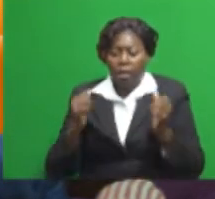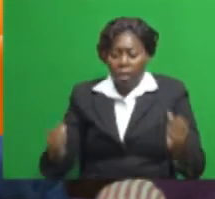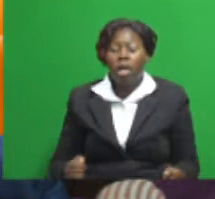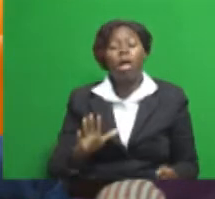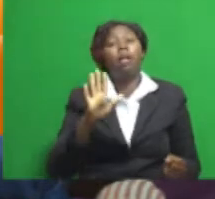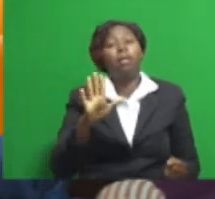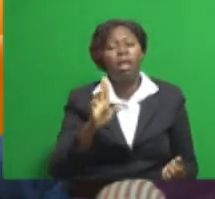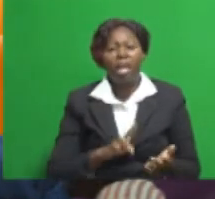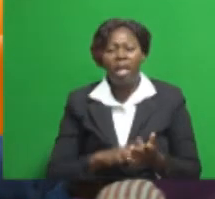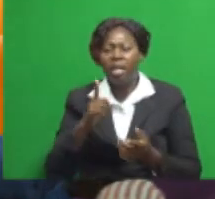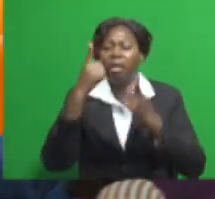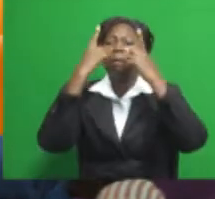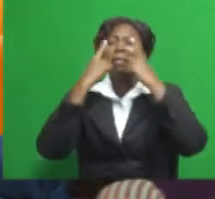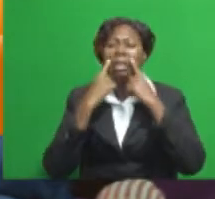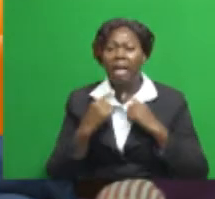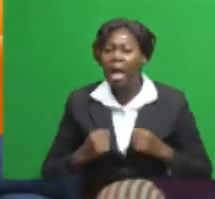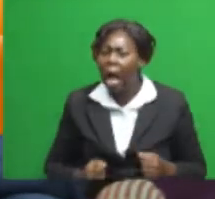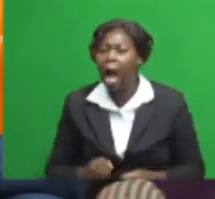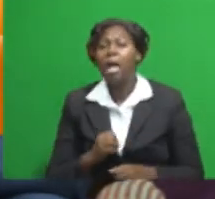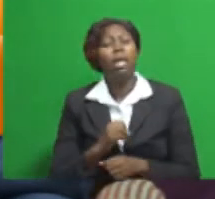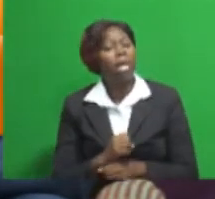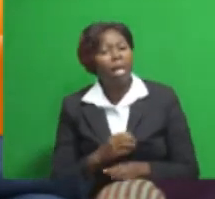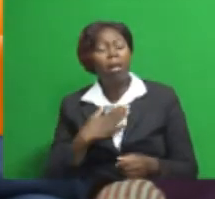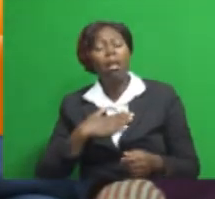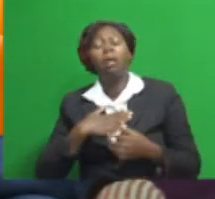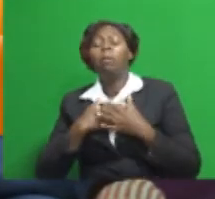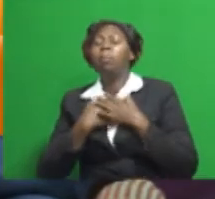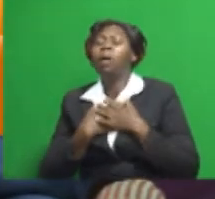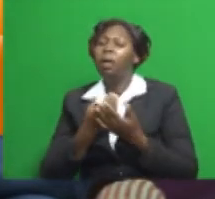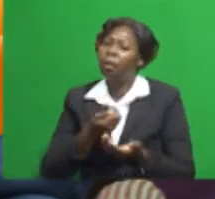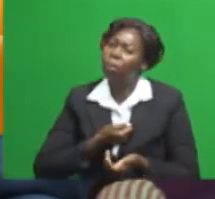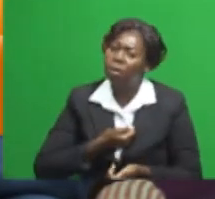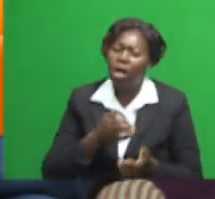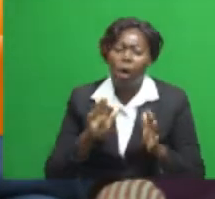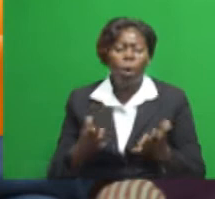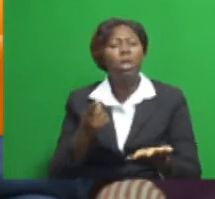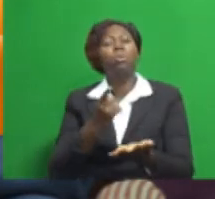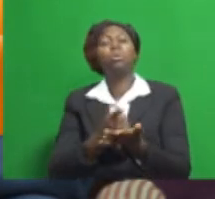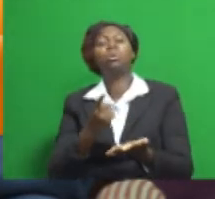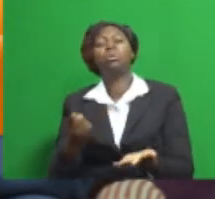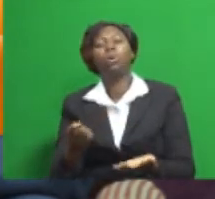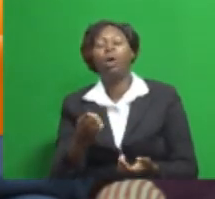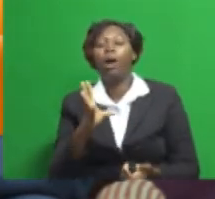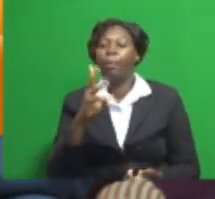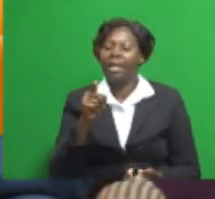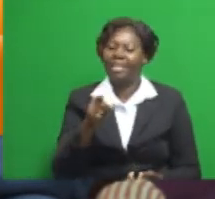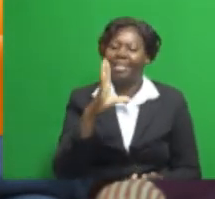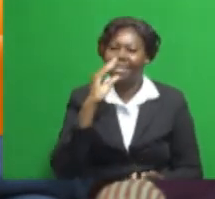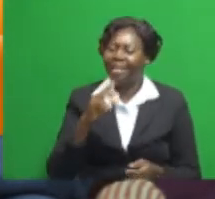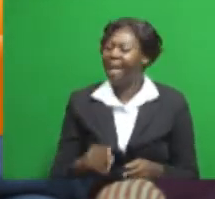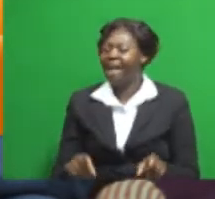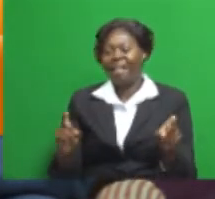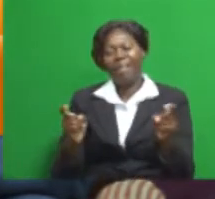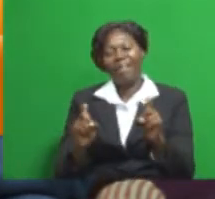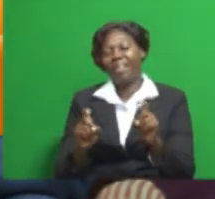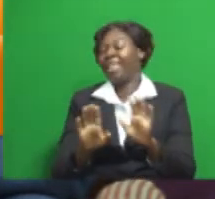wangu, tichadiniko? Iye akapindura akati, usatya zvako. Nokuti vari kwatiri vanopfuura vari kwavari